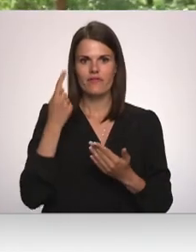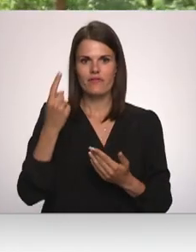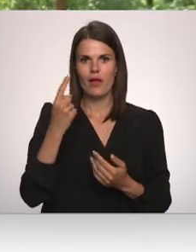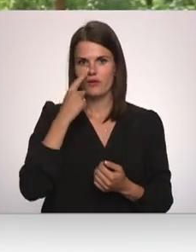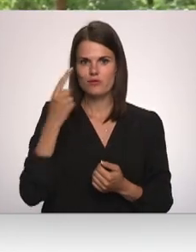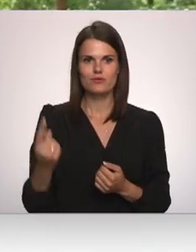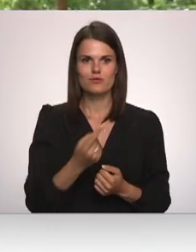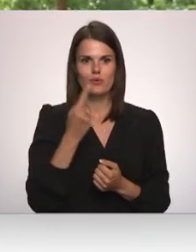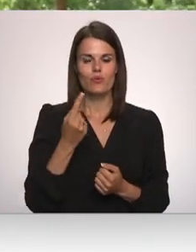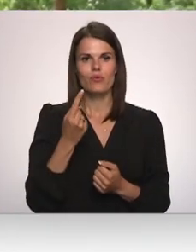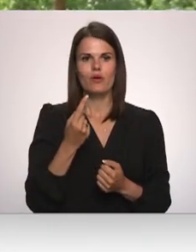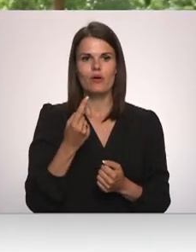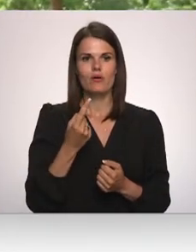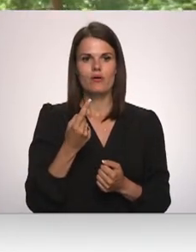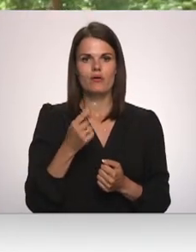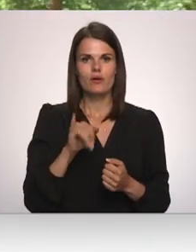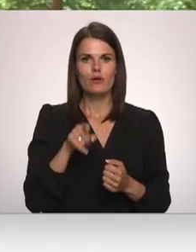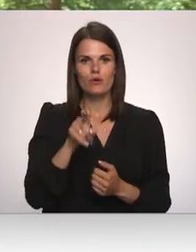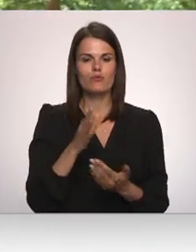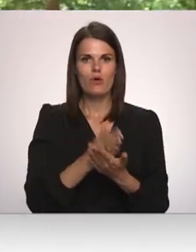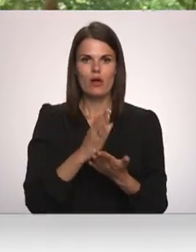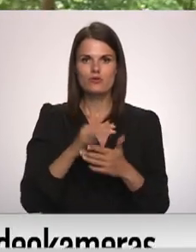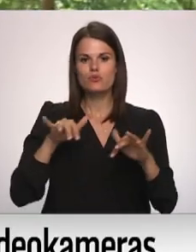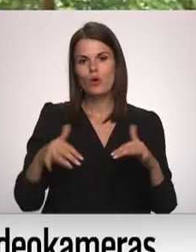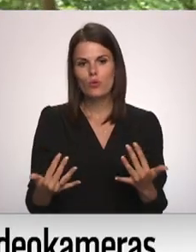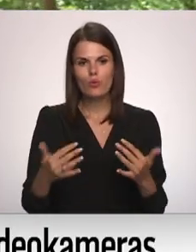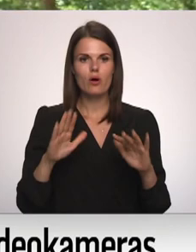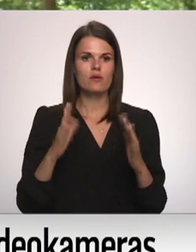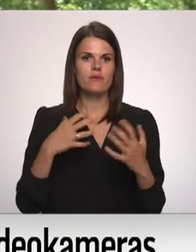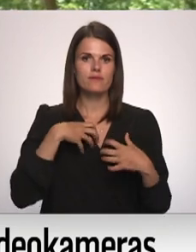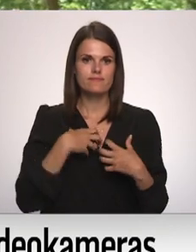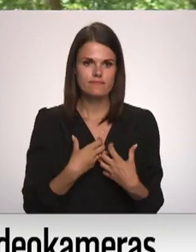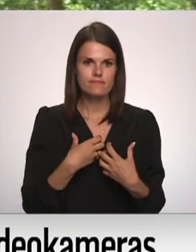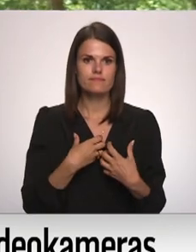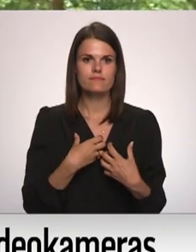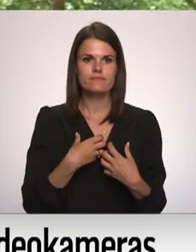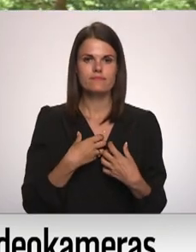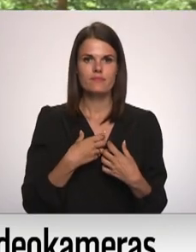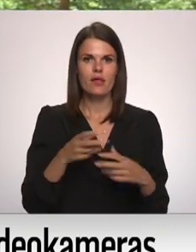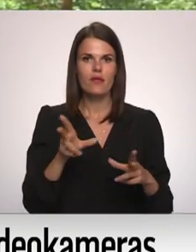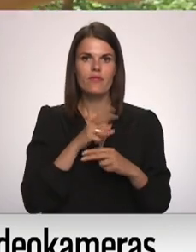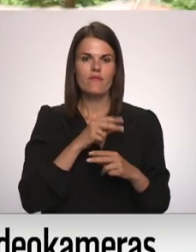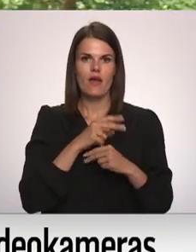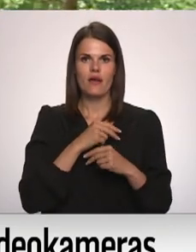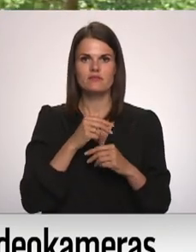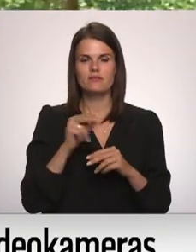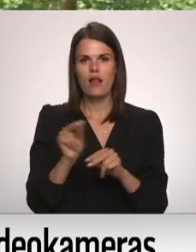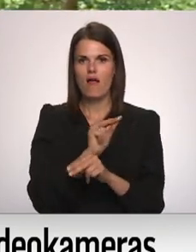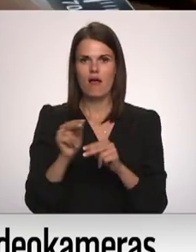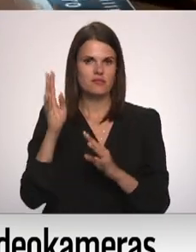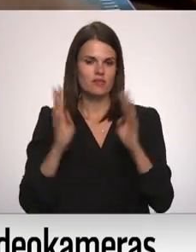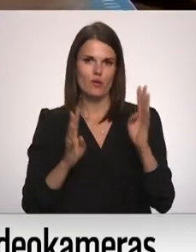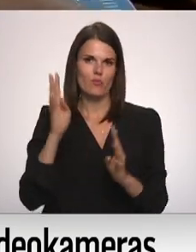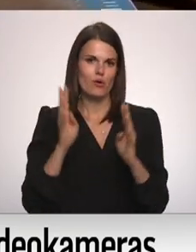stundā. Ja tu esi saguris vai kāds tevi sabēdinājis, nu dvēseli dziedē tas mešs